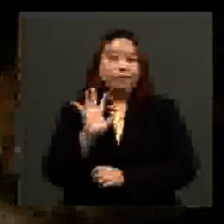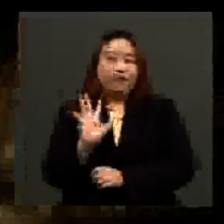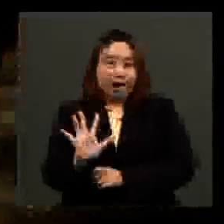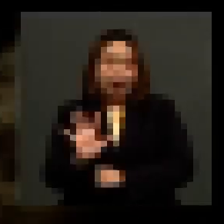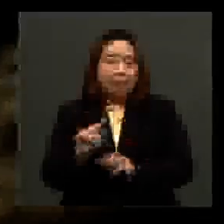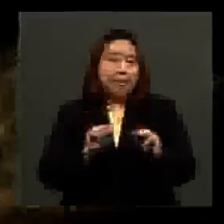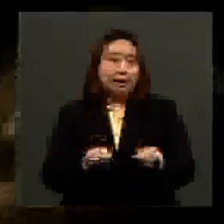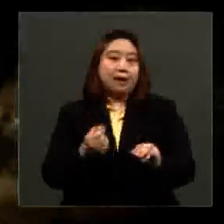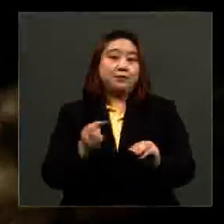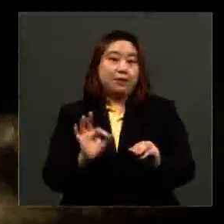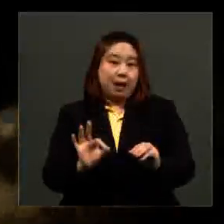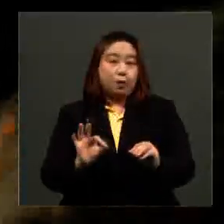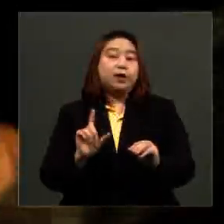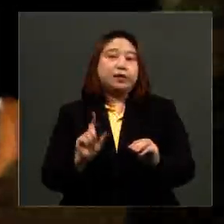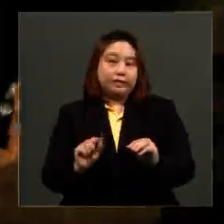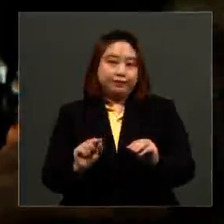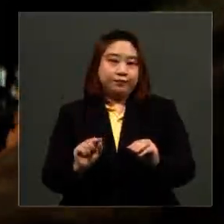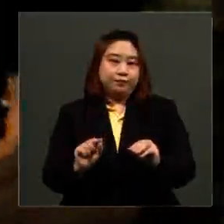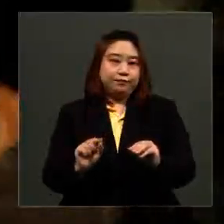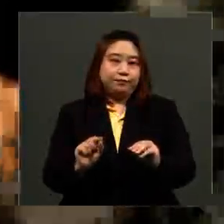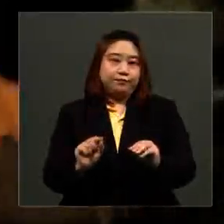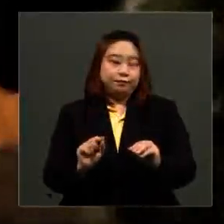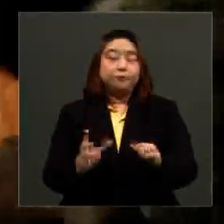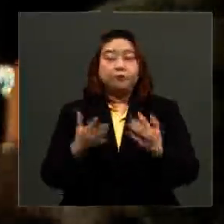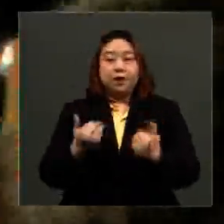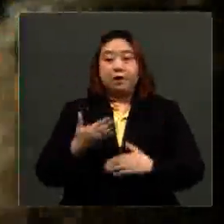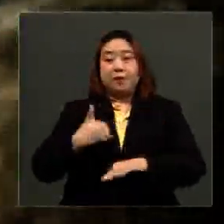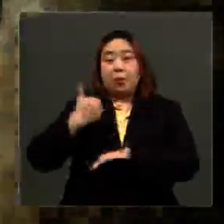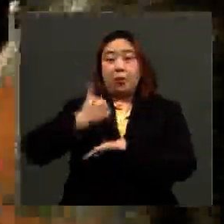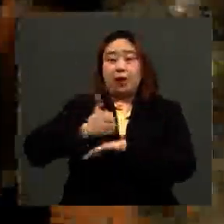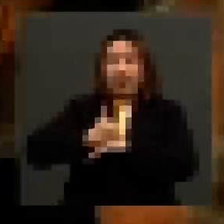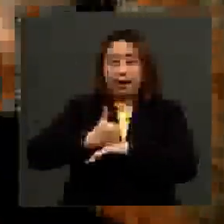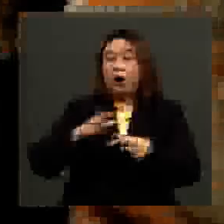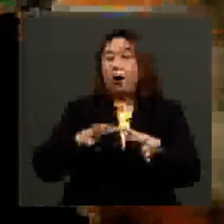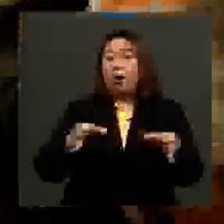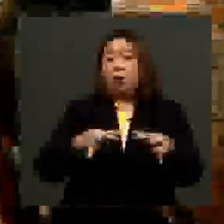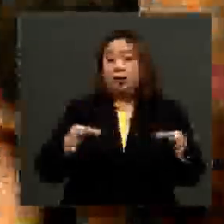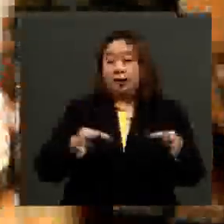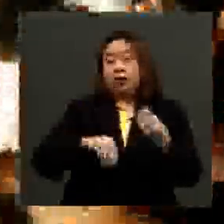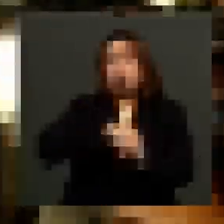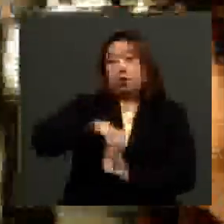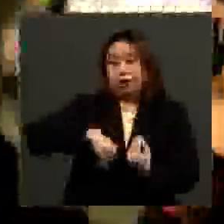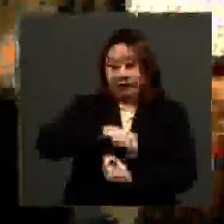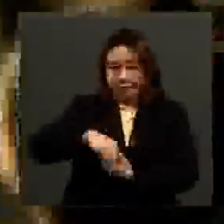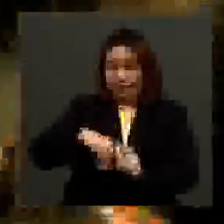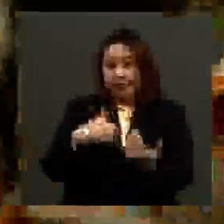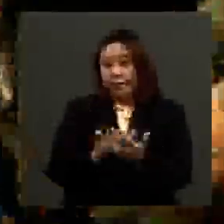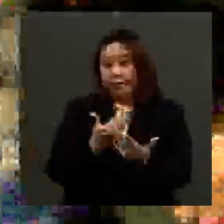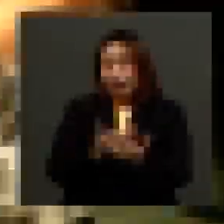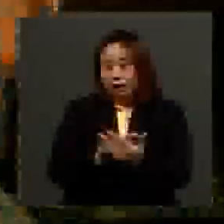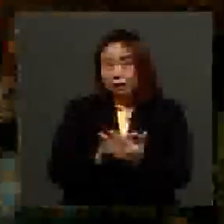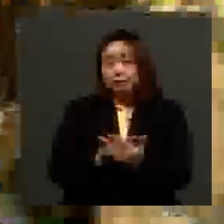มาตรา 19และ 20โดยตนเองในฐานะผู้อำนวยการกองคดีธุรกิจการเงินนอก